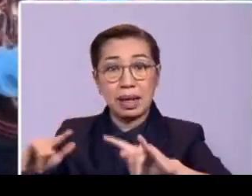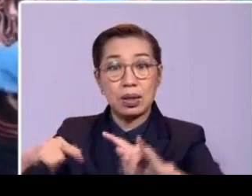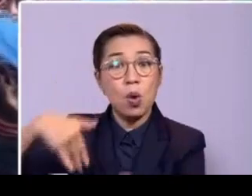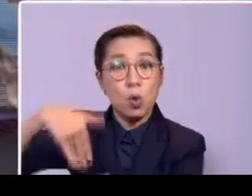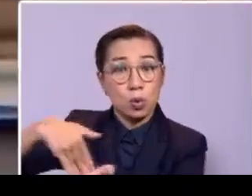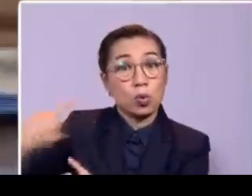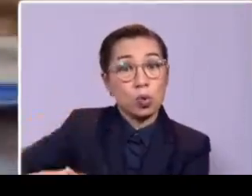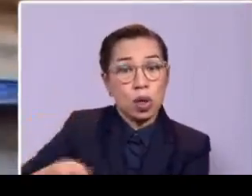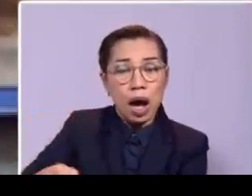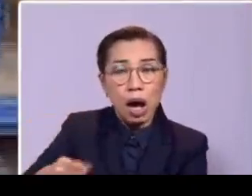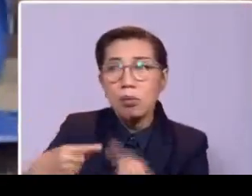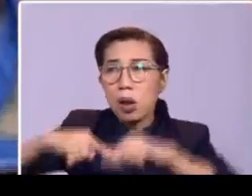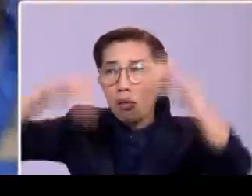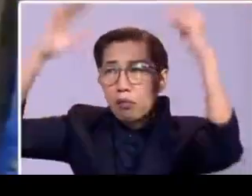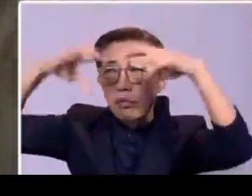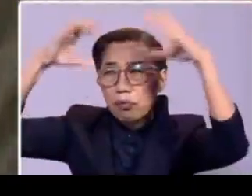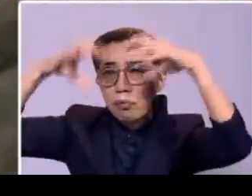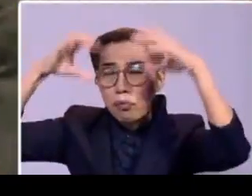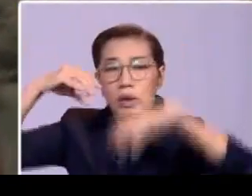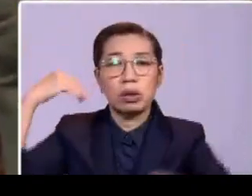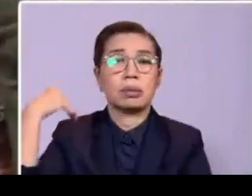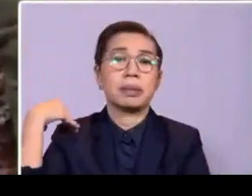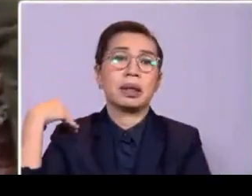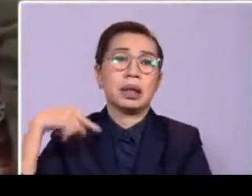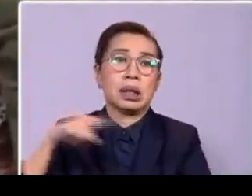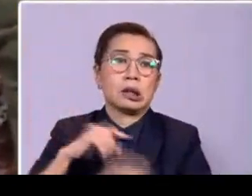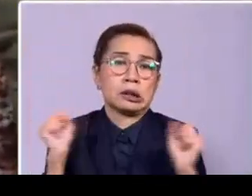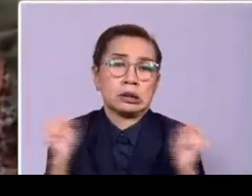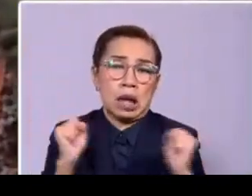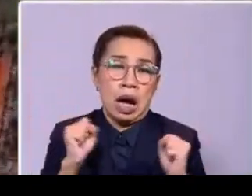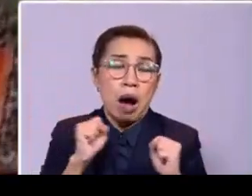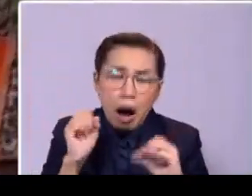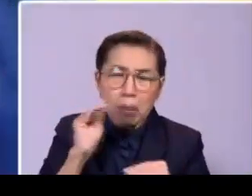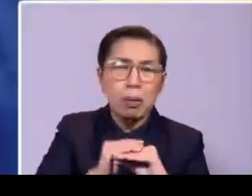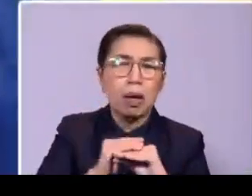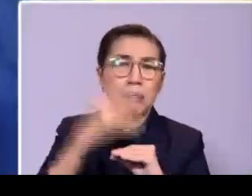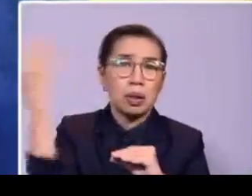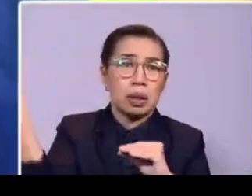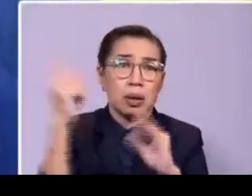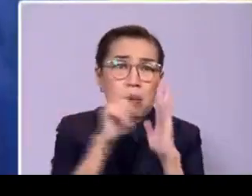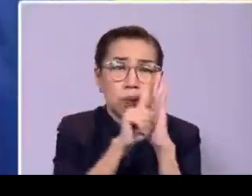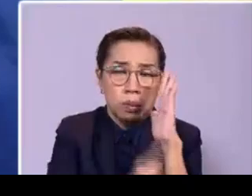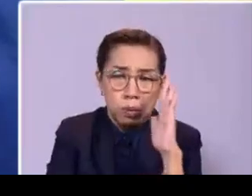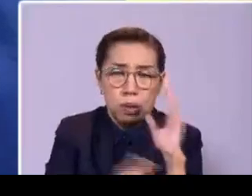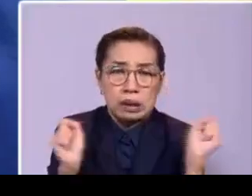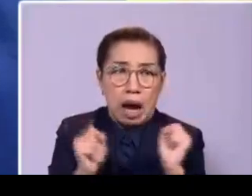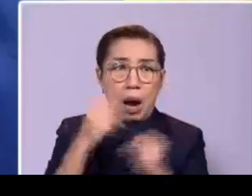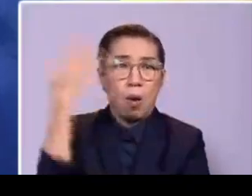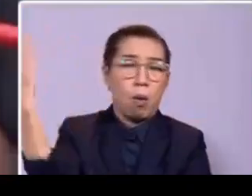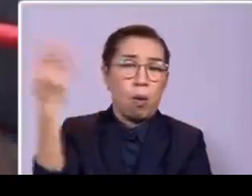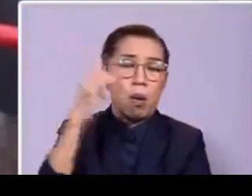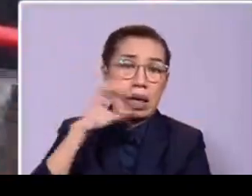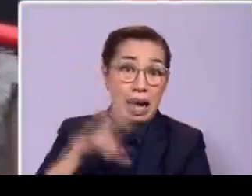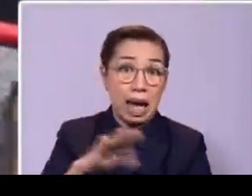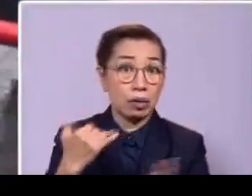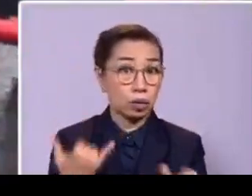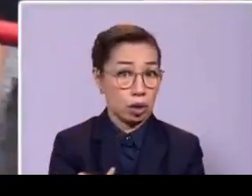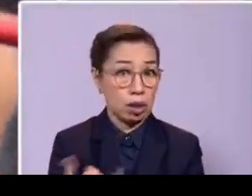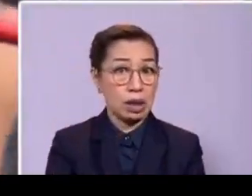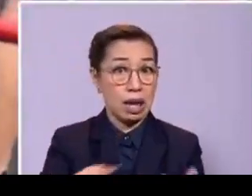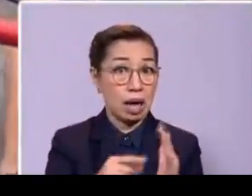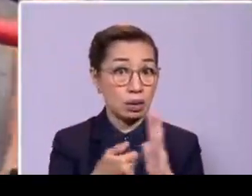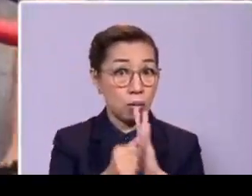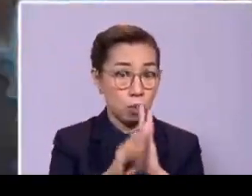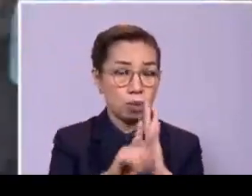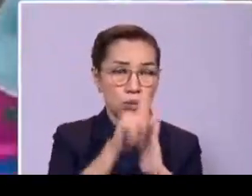ฝนก็ยังคงตกโปรยปรายค่ะแล้วก็หนาวซ้ำลงมาอีกลมพัดแรงด้วยนะคะอุณหภูมิตอนนี้ต่ำสุดค่ะเฉ